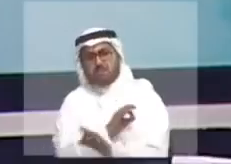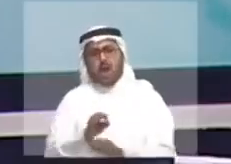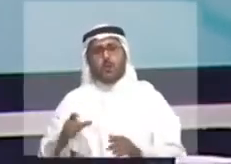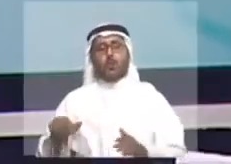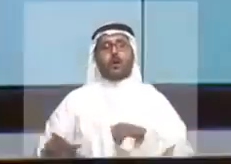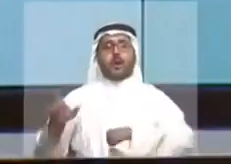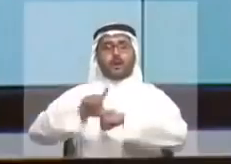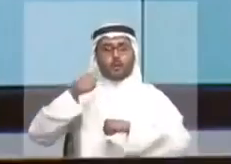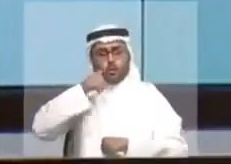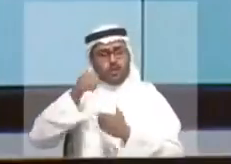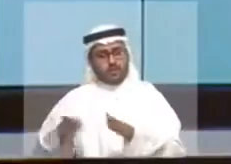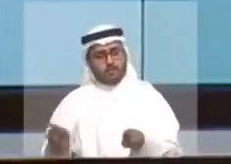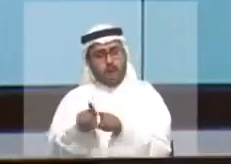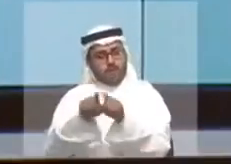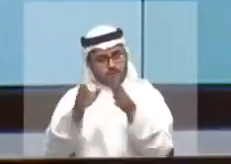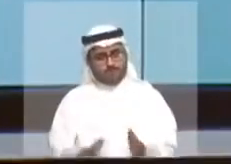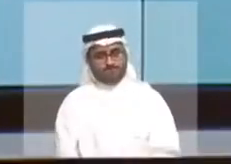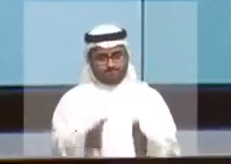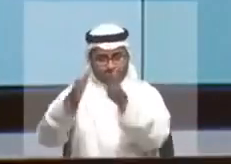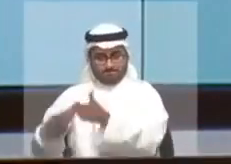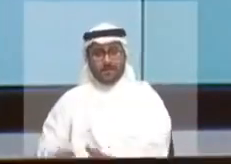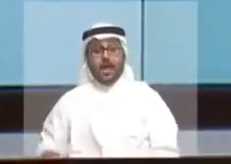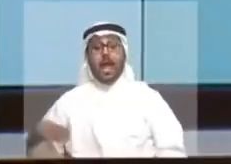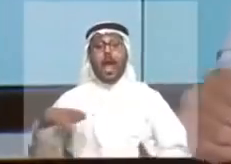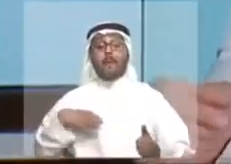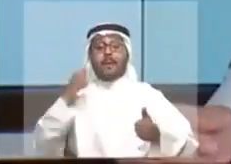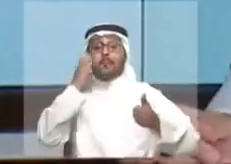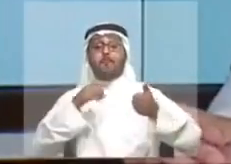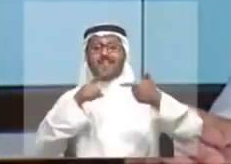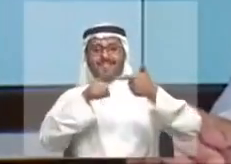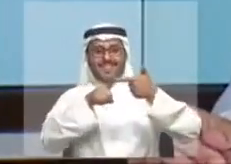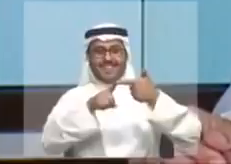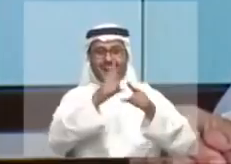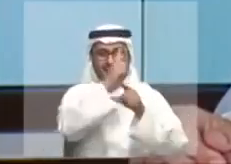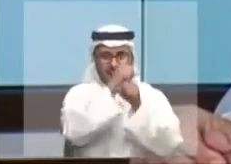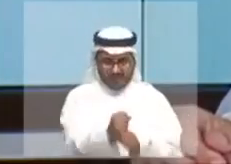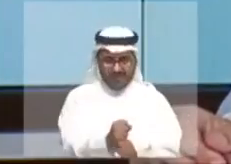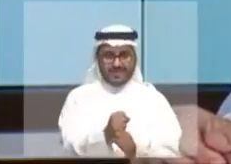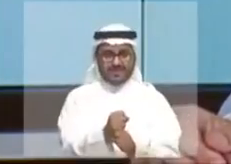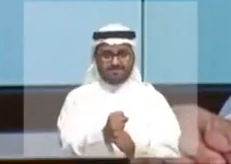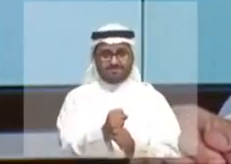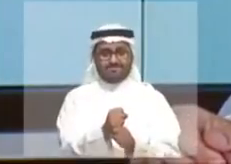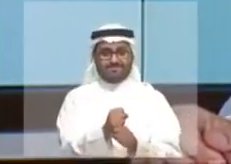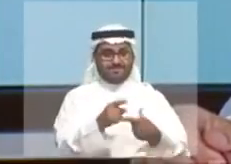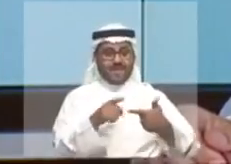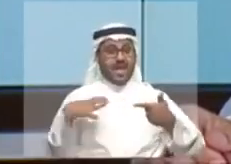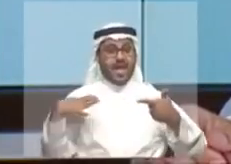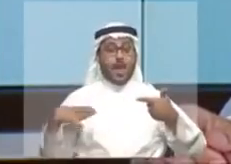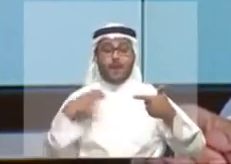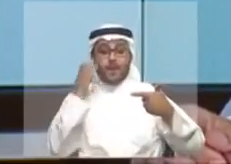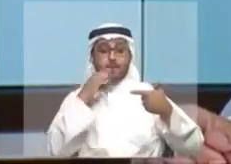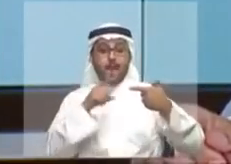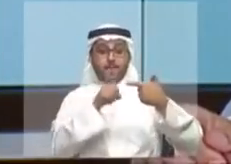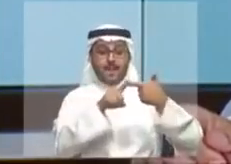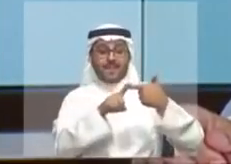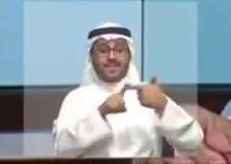للرئيس السوداني. كما التقى صاحب السمو الملكي الأمير محمد بن سلمان بن عبد العزيز ولي العهد نائب رئيس مجلس الوزراء